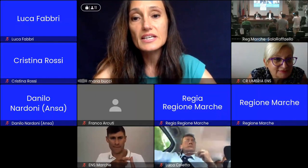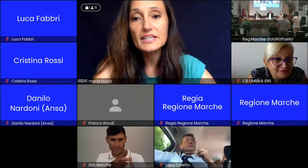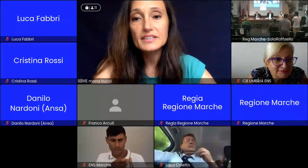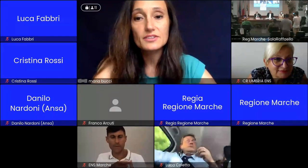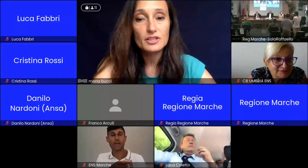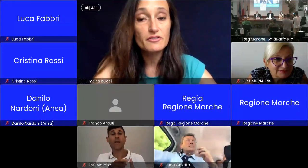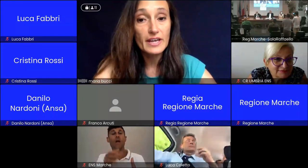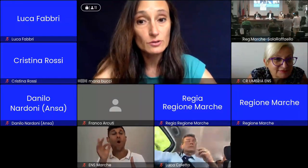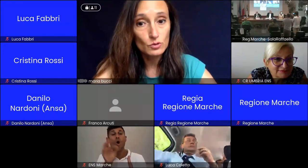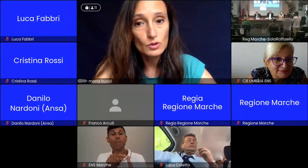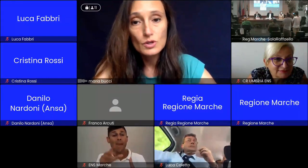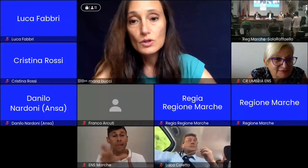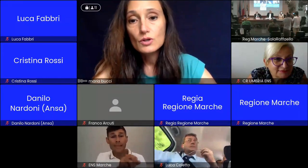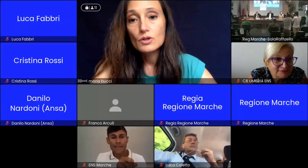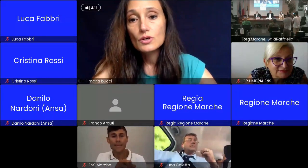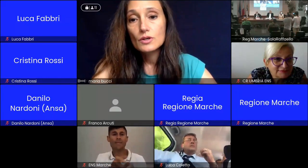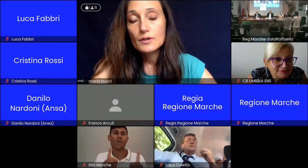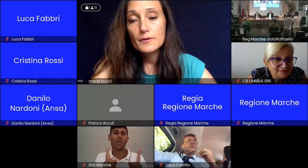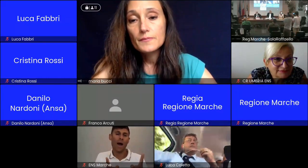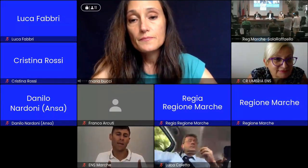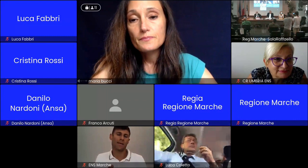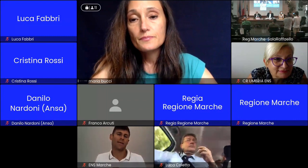prevede tre linee di intervento.